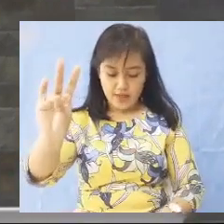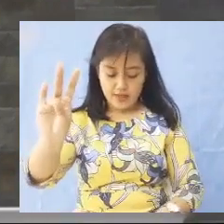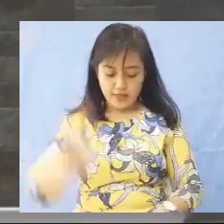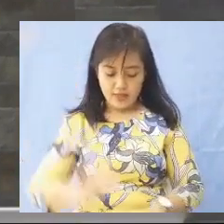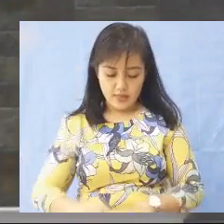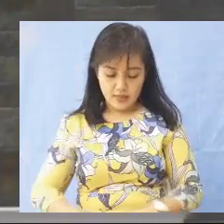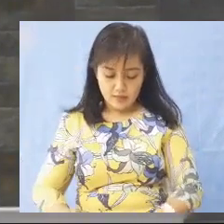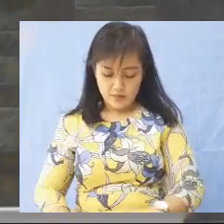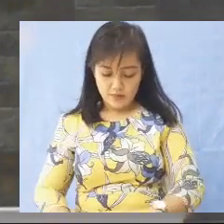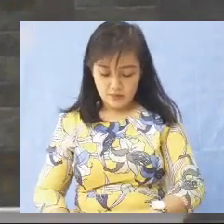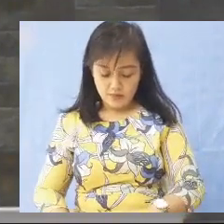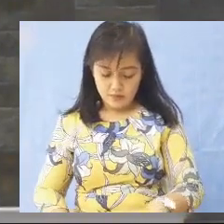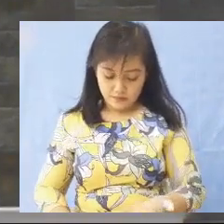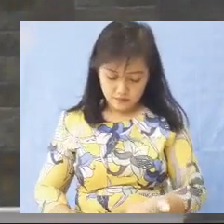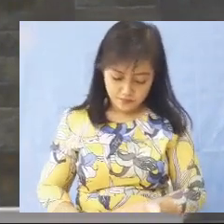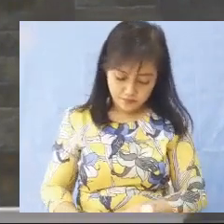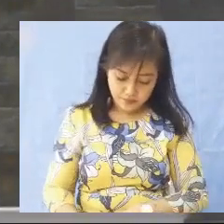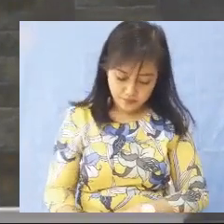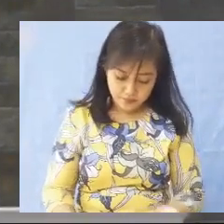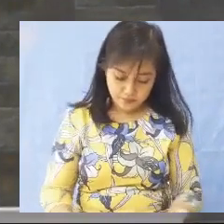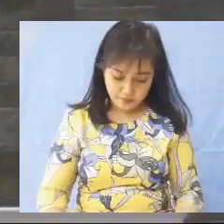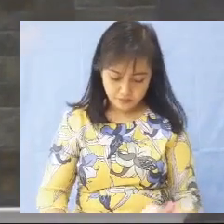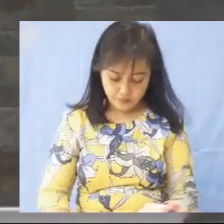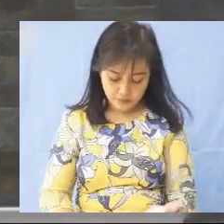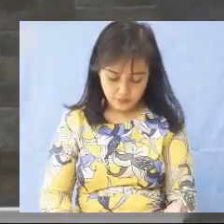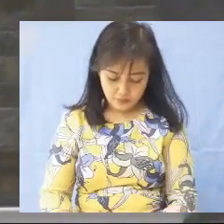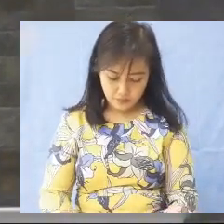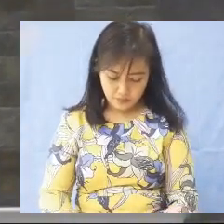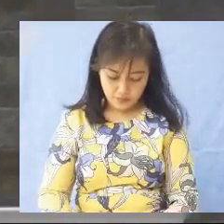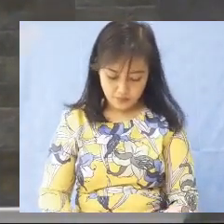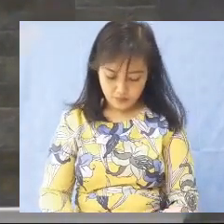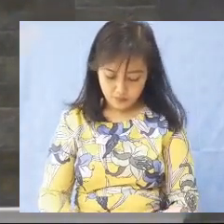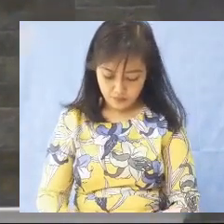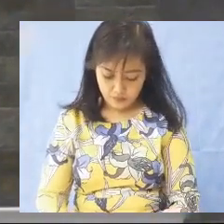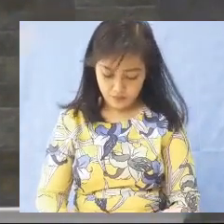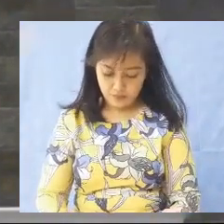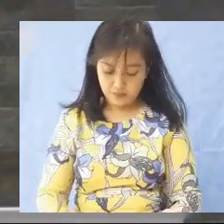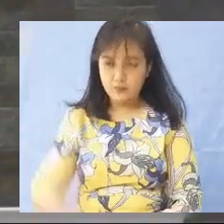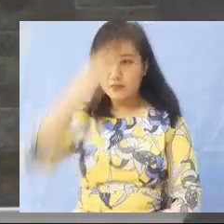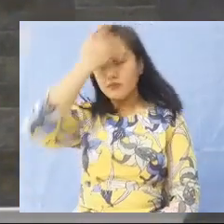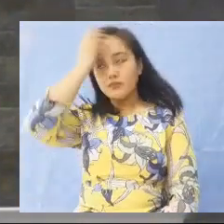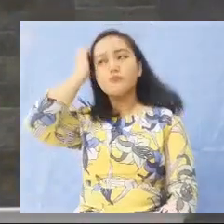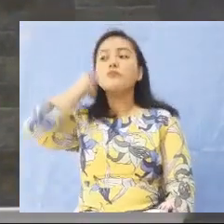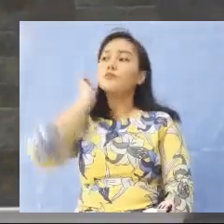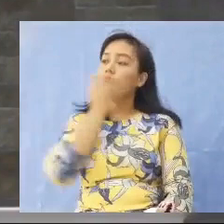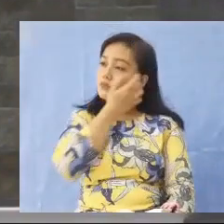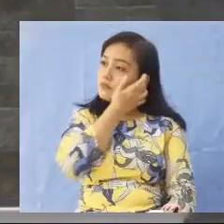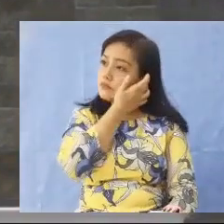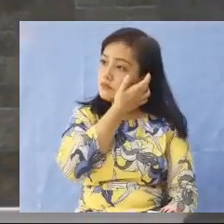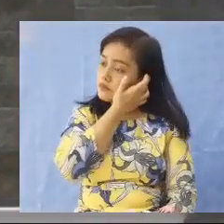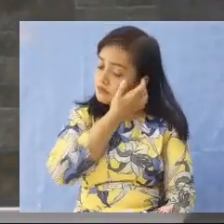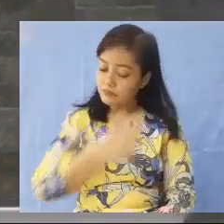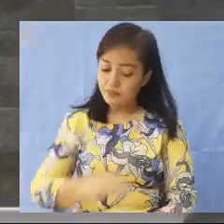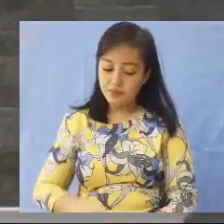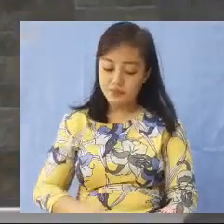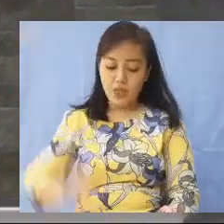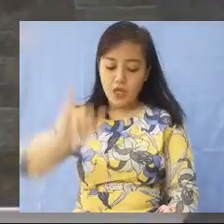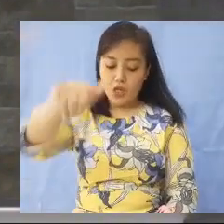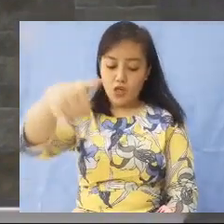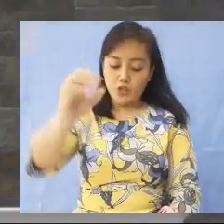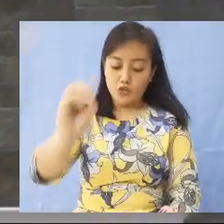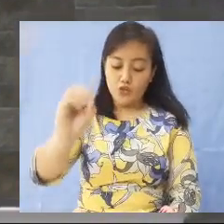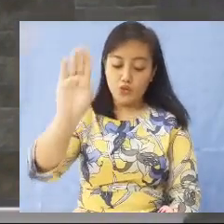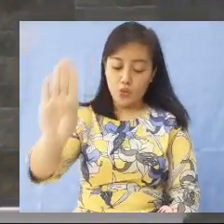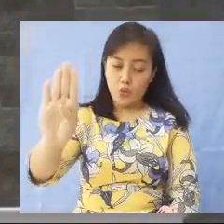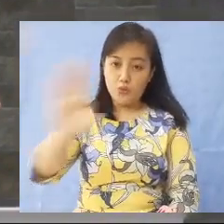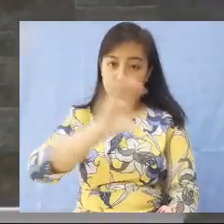Okay, babasahin ko po. Sabi po ng Biblia po dito, tandaan nyo po, kapag ang tao po ay na-wash, na-cleanse, and then na-refresh,